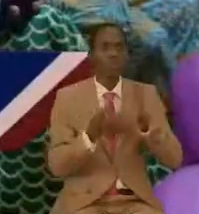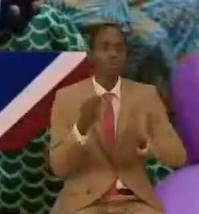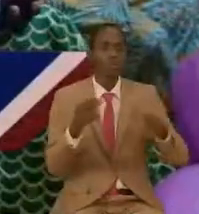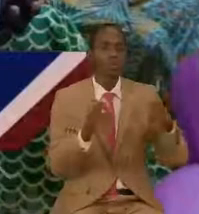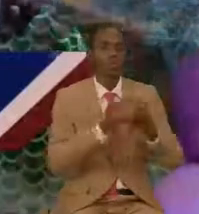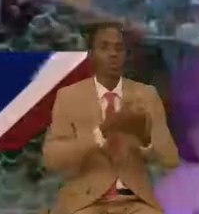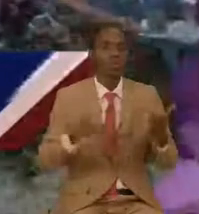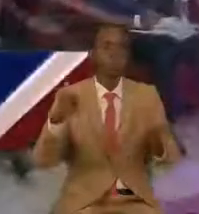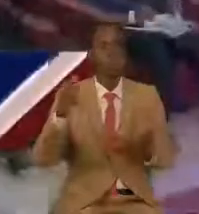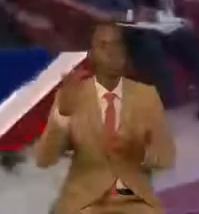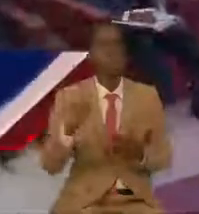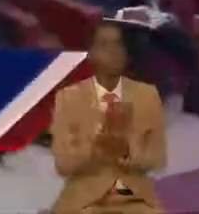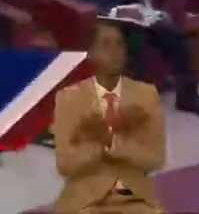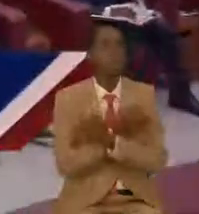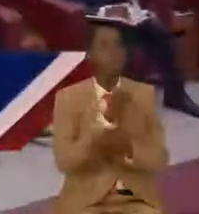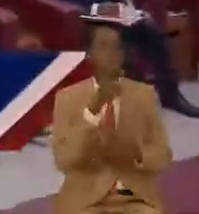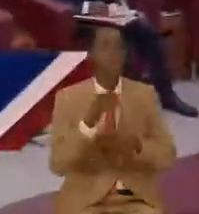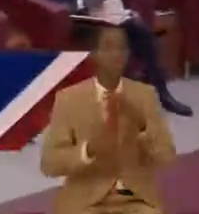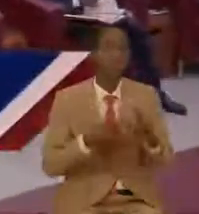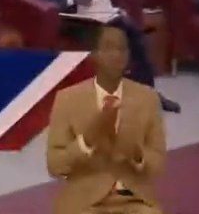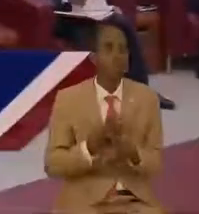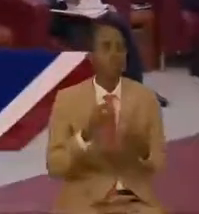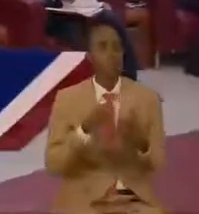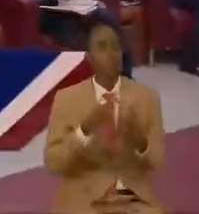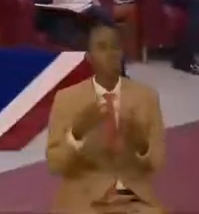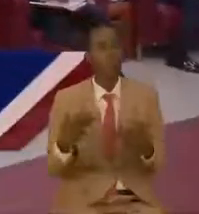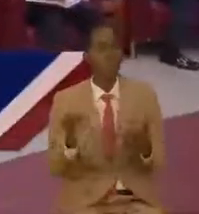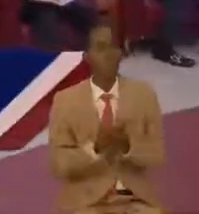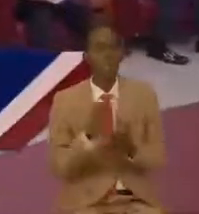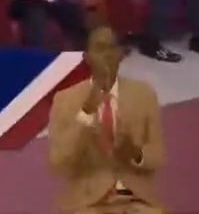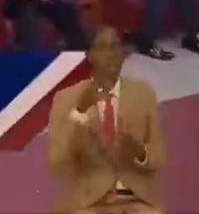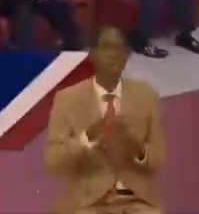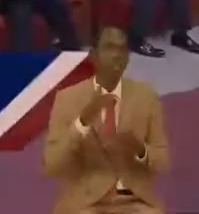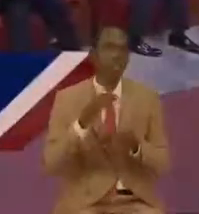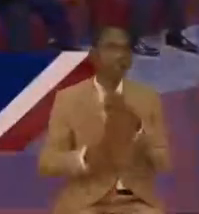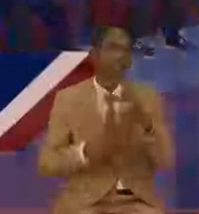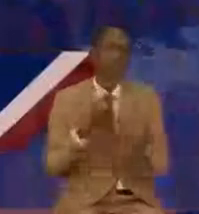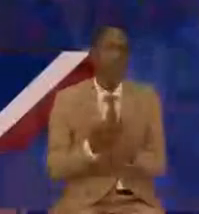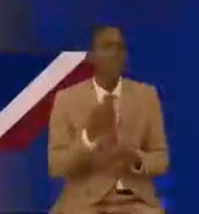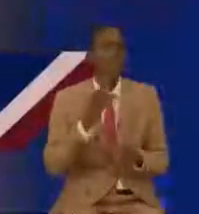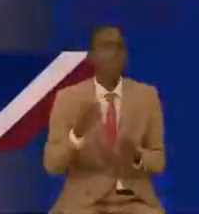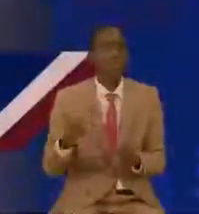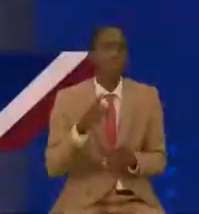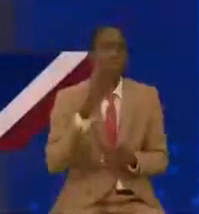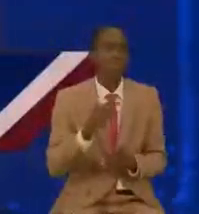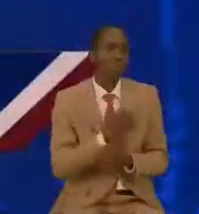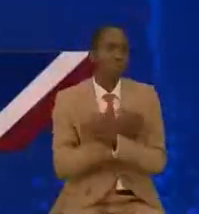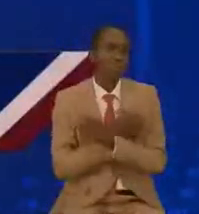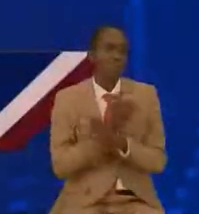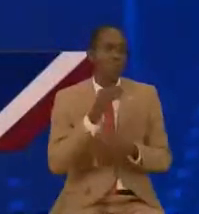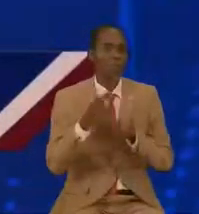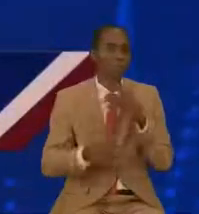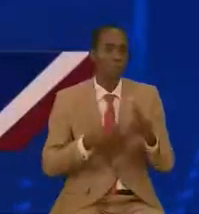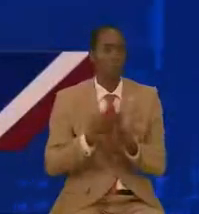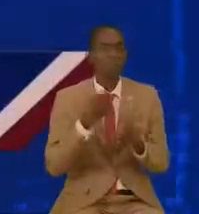Jean 2, 15. N'aimez point le monde, ni les choses qui sont dans le monde. Si quelqu'un